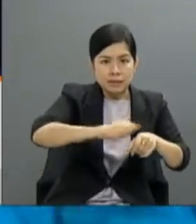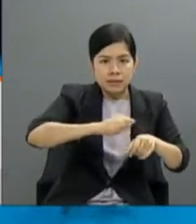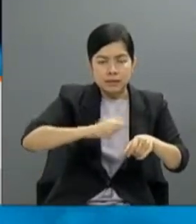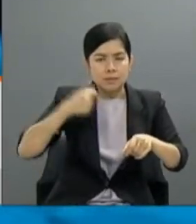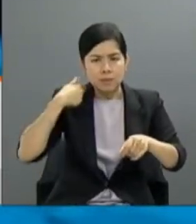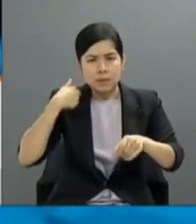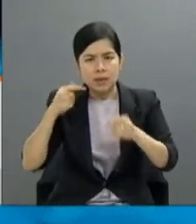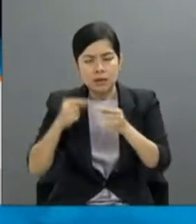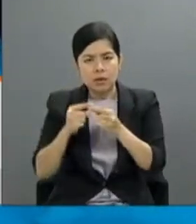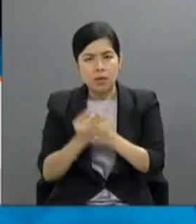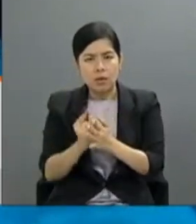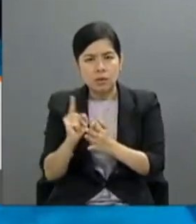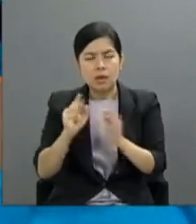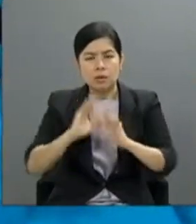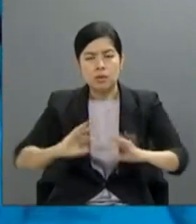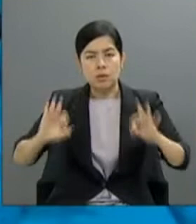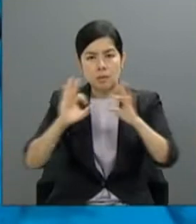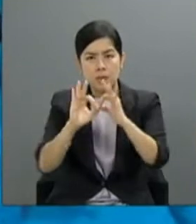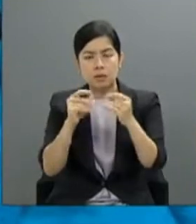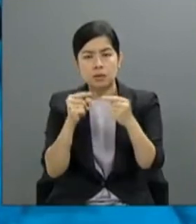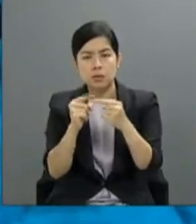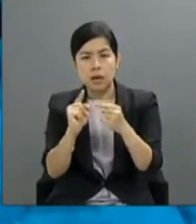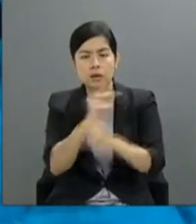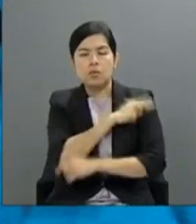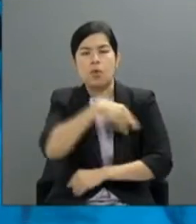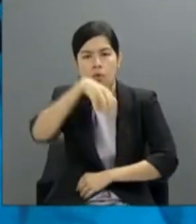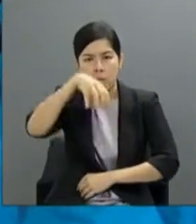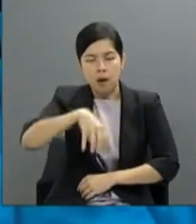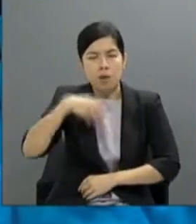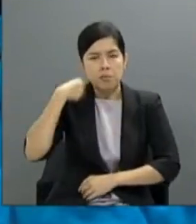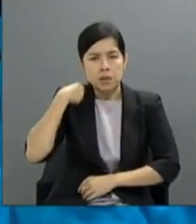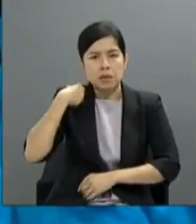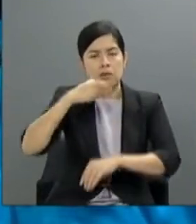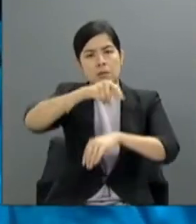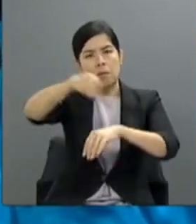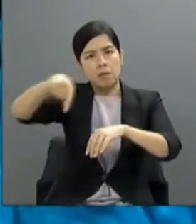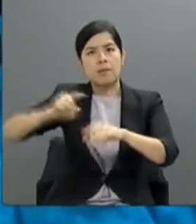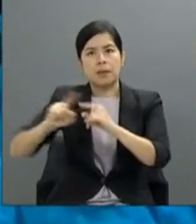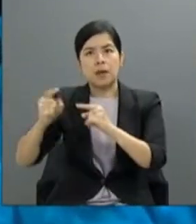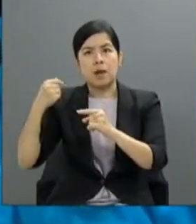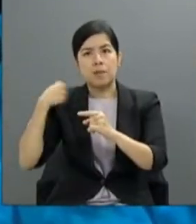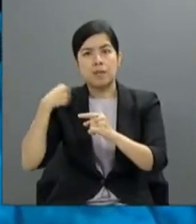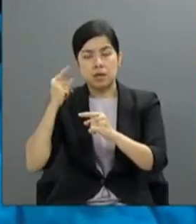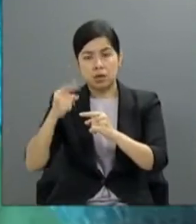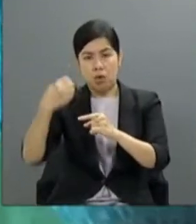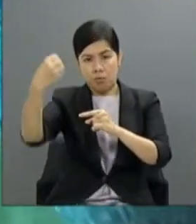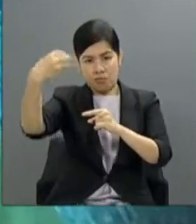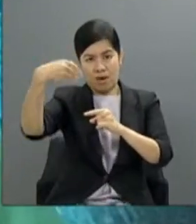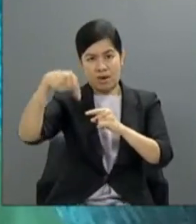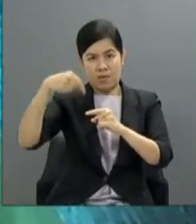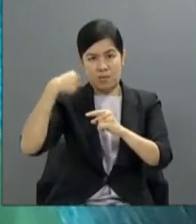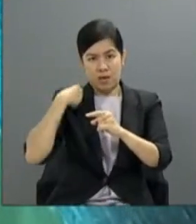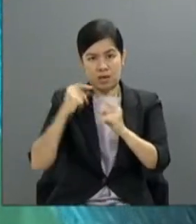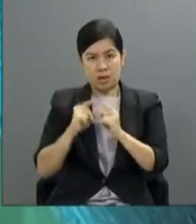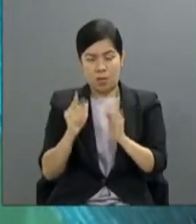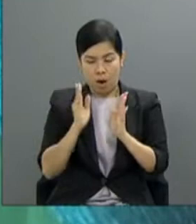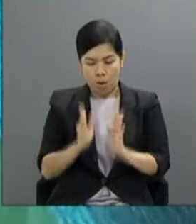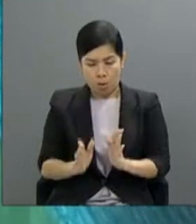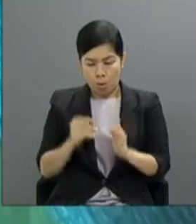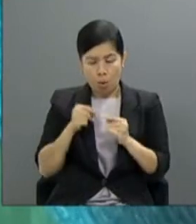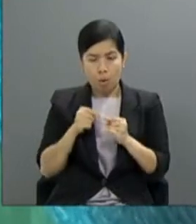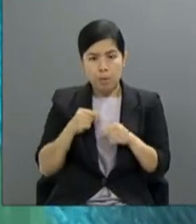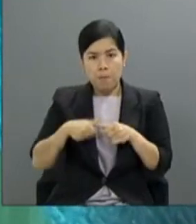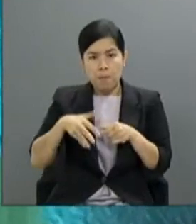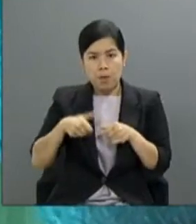อย่างเช่นโรงพยาบาลสถานที่กักตัวทำอะไรพวกนี้แต่ตอนเปิดต้องคนไข้ไม่อยู่นะหรือไม่งั้นคุณต้องมีวิธีป้องกันไม่ให้รังสีมันไป